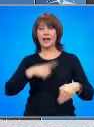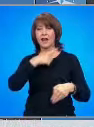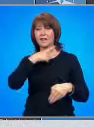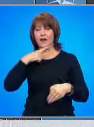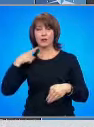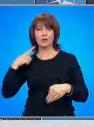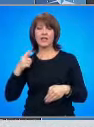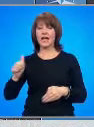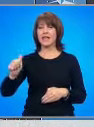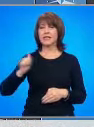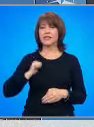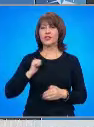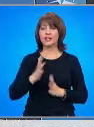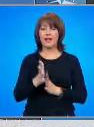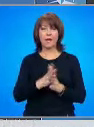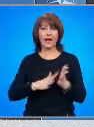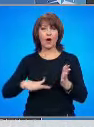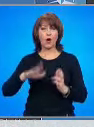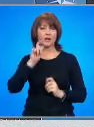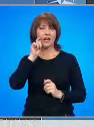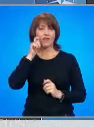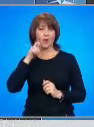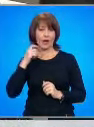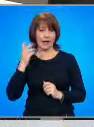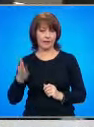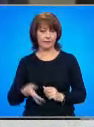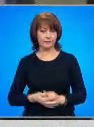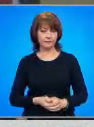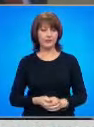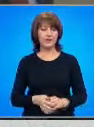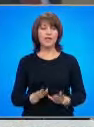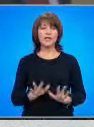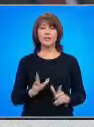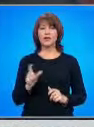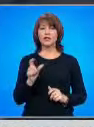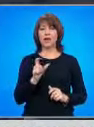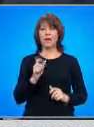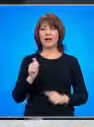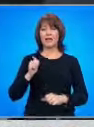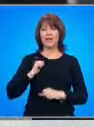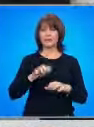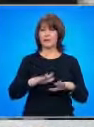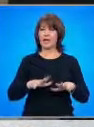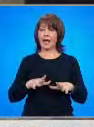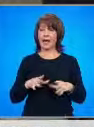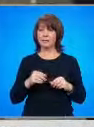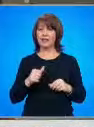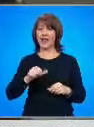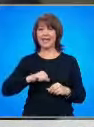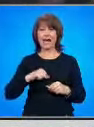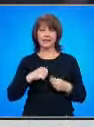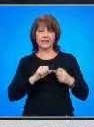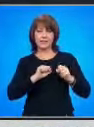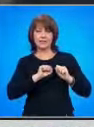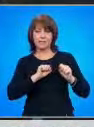и за защита на украинския народ и критичната инфраструктура. Според Столтенберг, НАТО приема сериозно ядрените